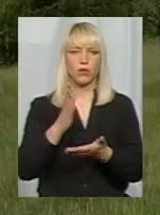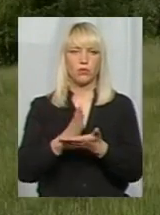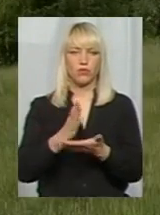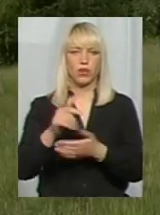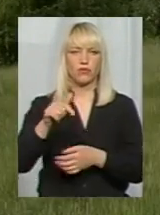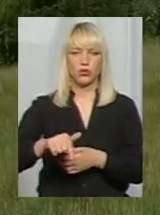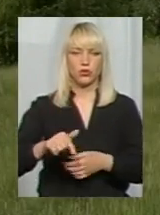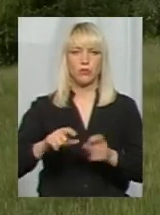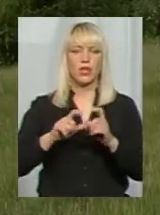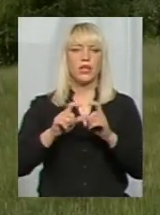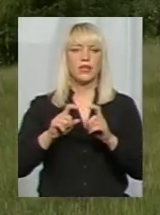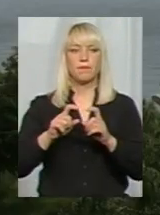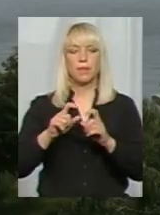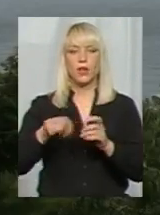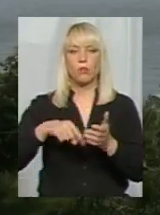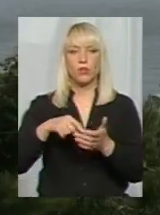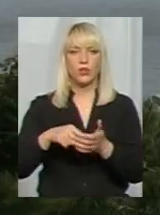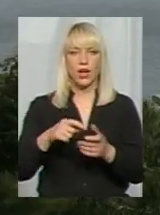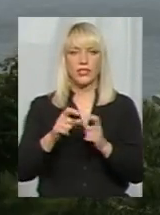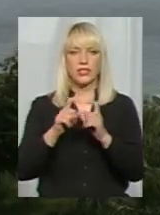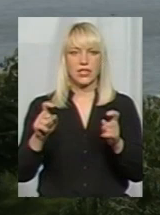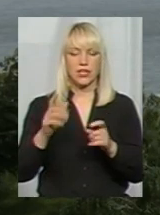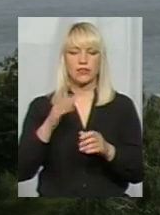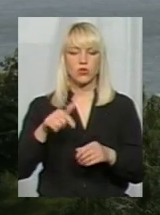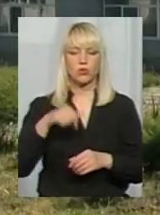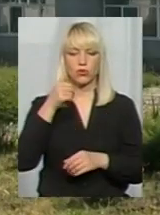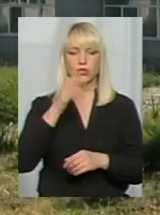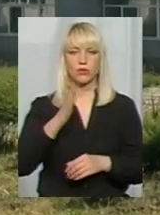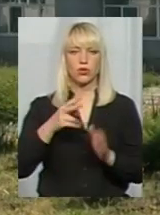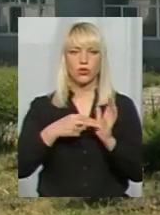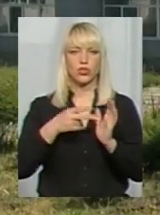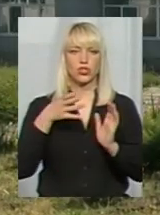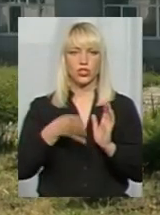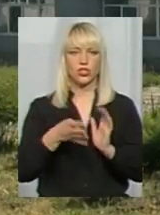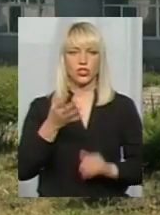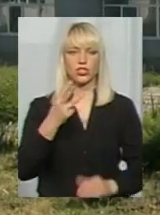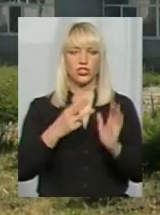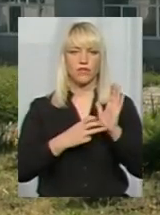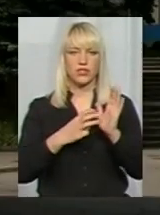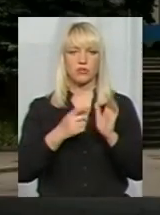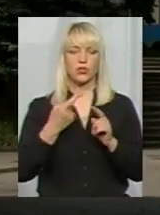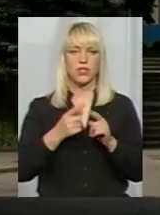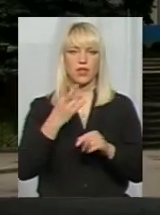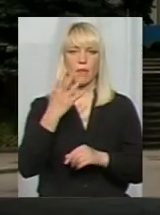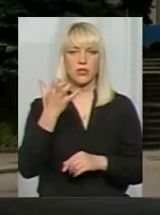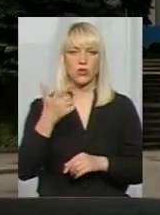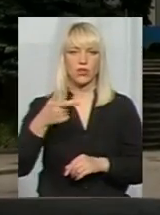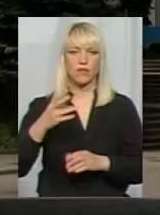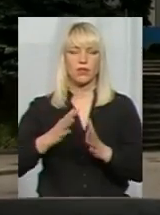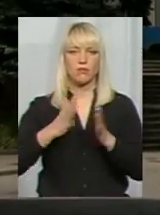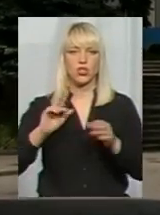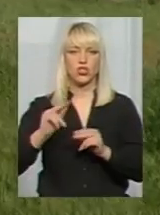власності Хмельницької міської ради, цього року коштуватиме 4800 гривень. Це на 500 гривень більше, ніж торік. 350 дітей